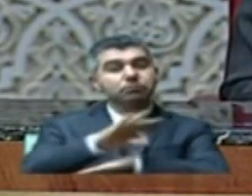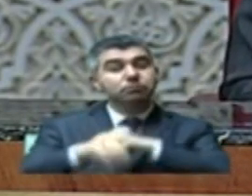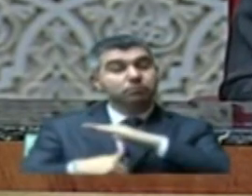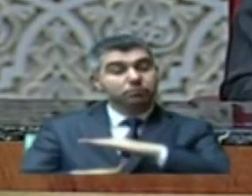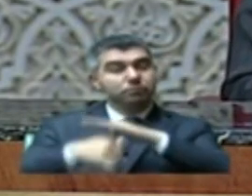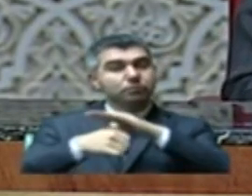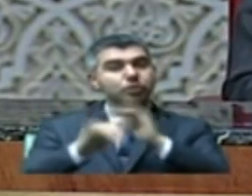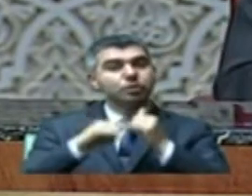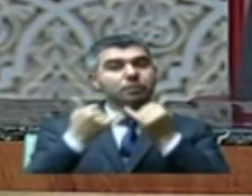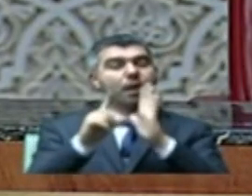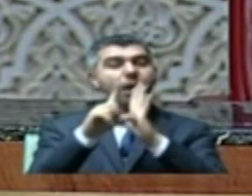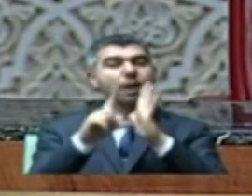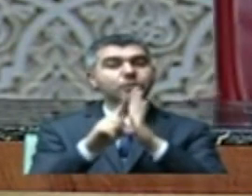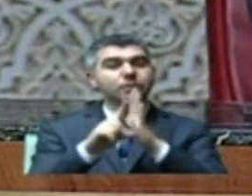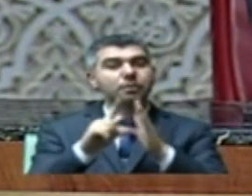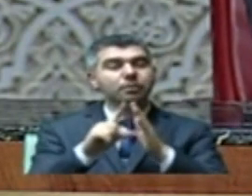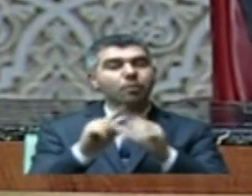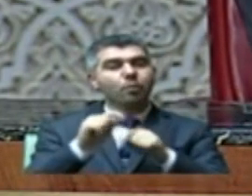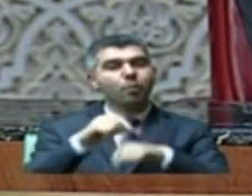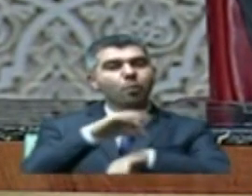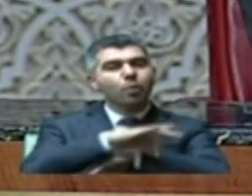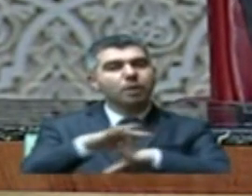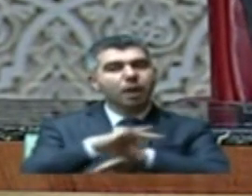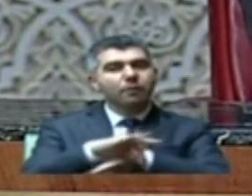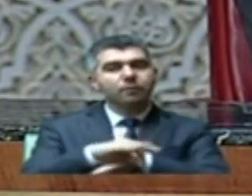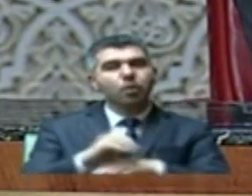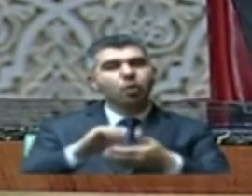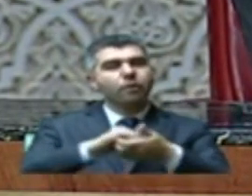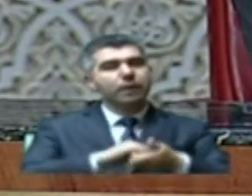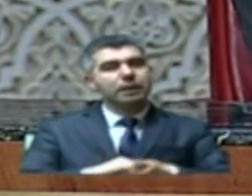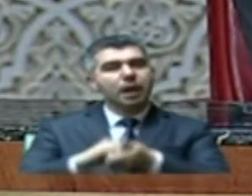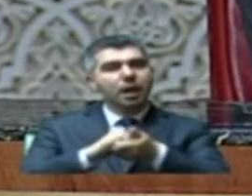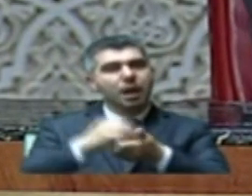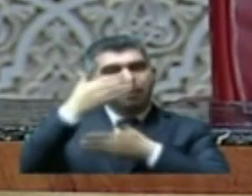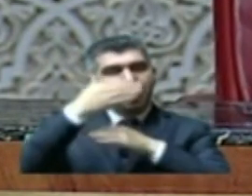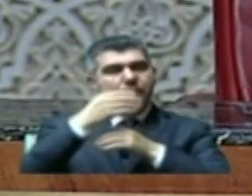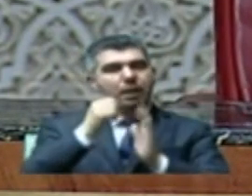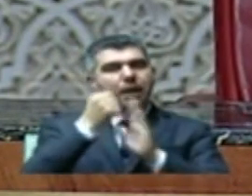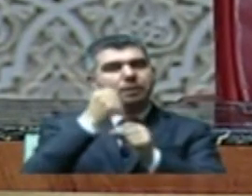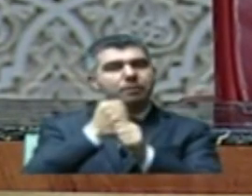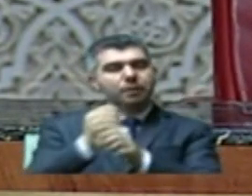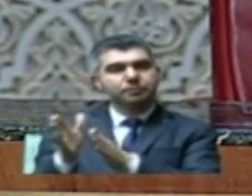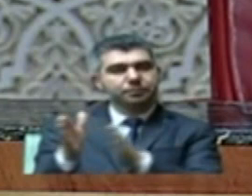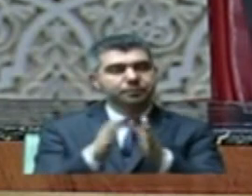العمومية. الكلمة لأحد السادة المستشارين من جمعة الكونفدرالية الديمقراطية للشغل. السيد المستشار تفضل.